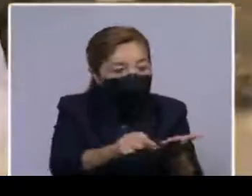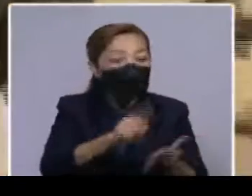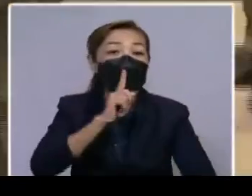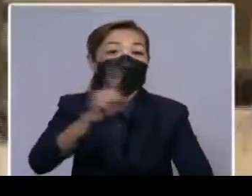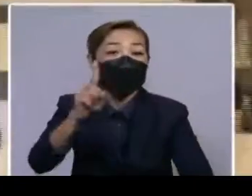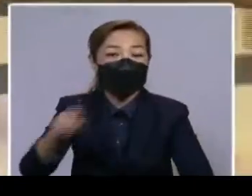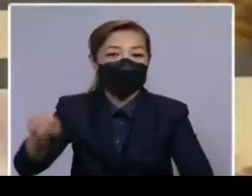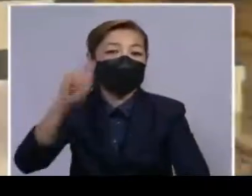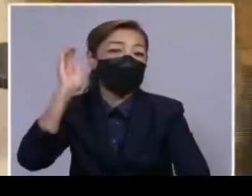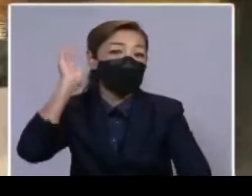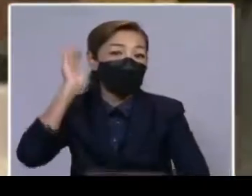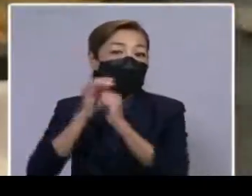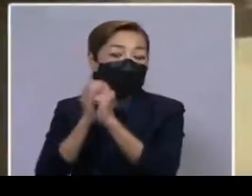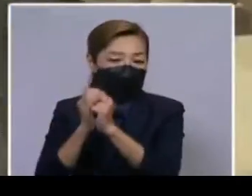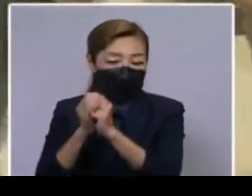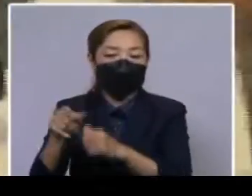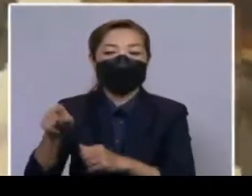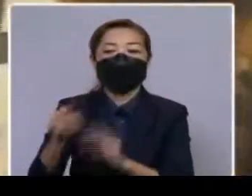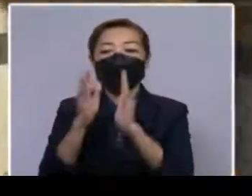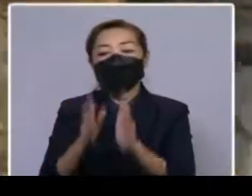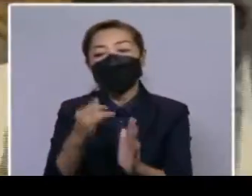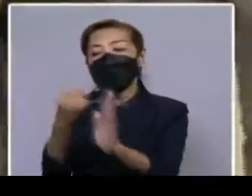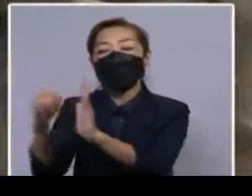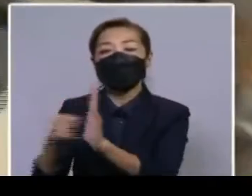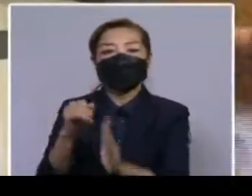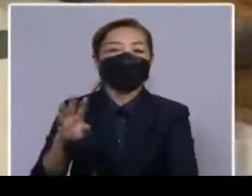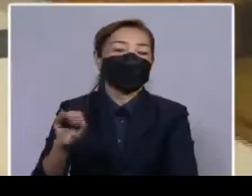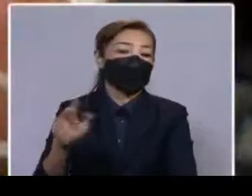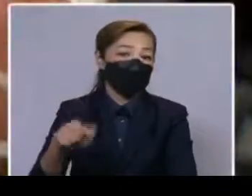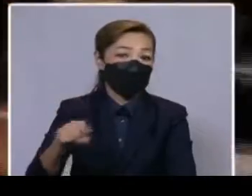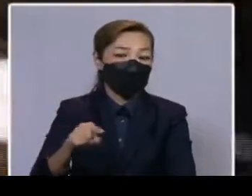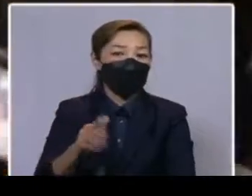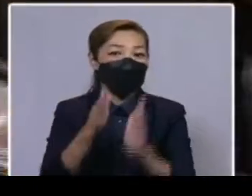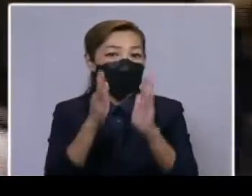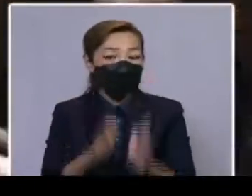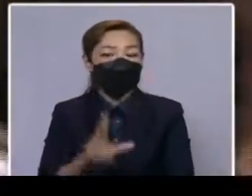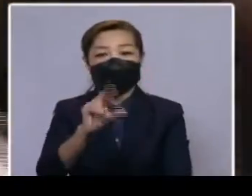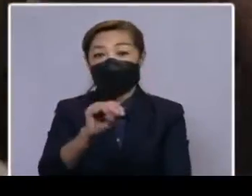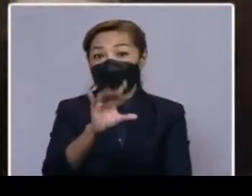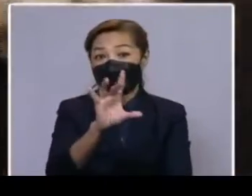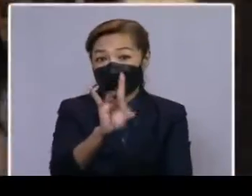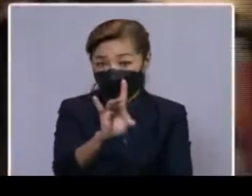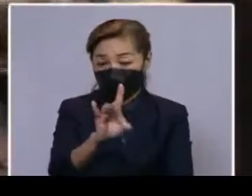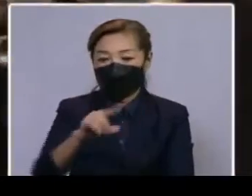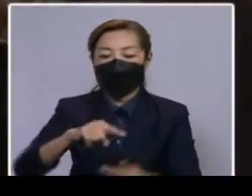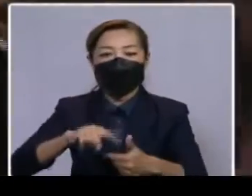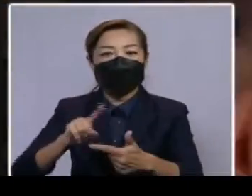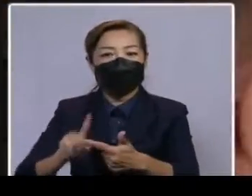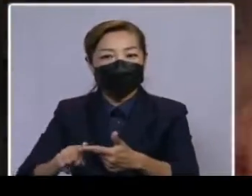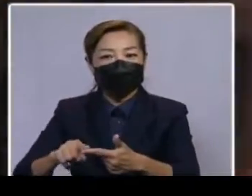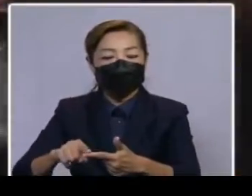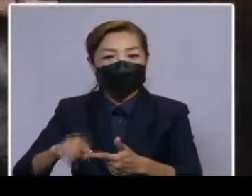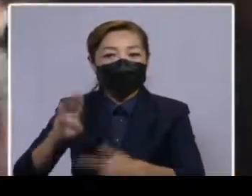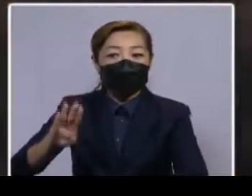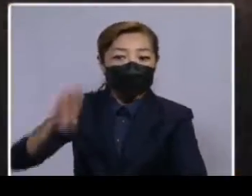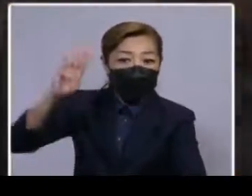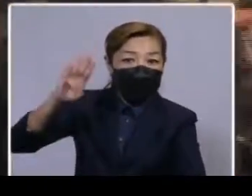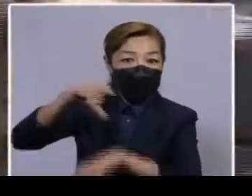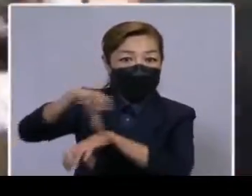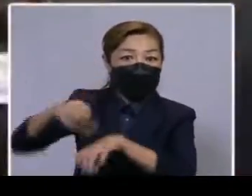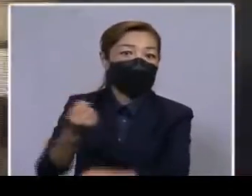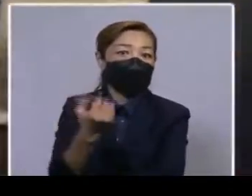รายประกอบไปด้วยผู้ต้องหาที่เป็นบุคคลจำนวน38คนและยังมีนิติบุคคลอีก 5